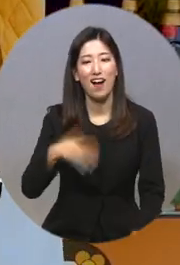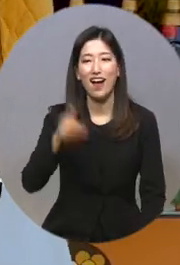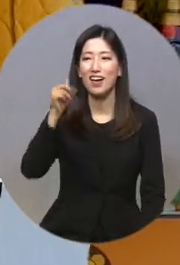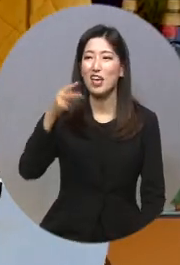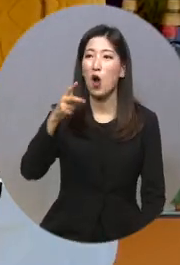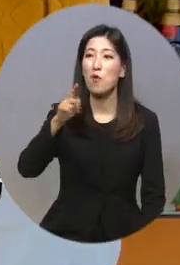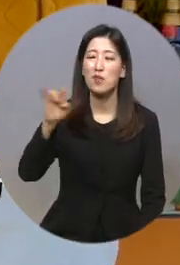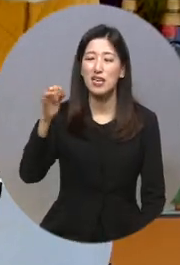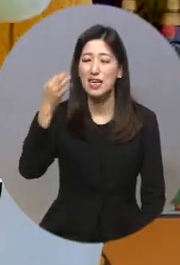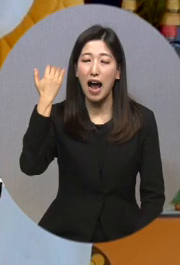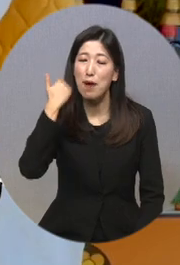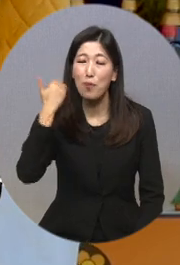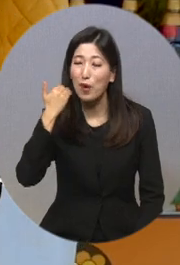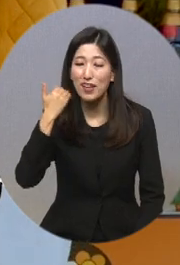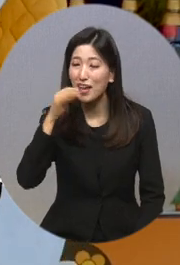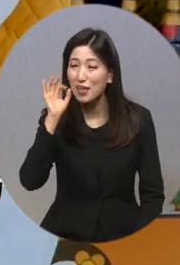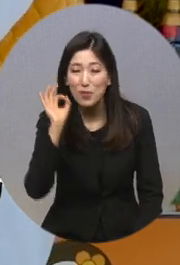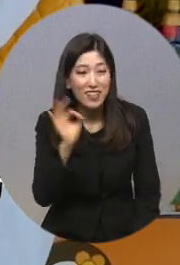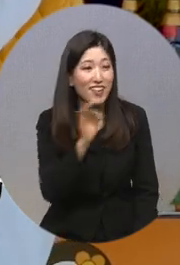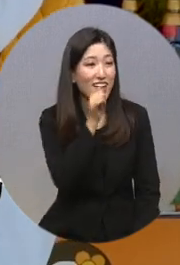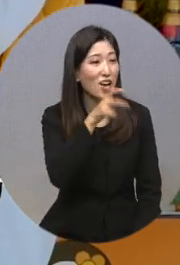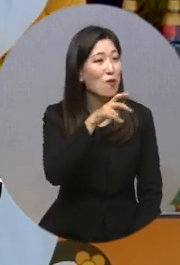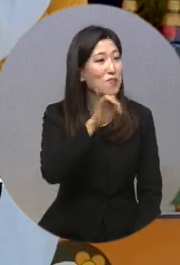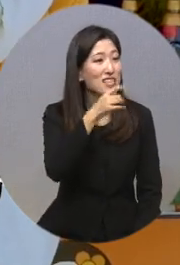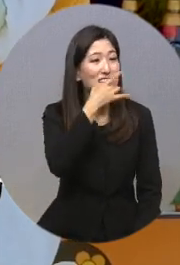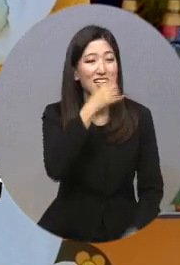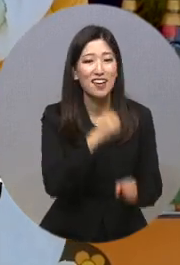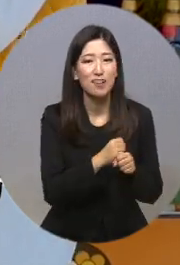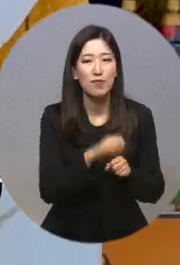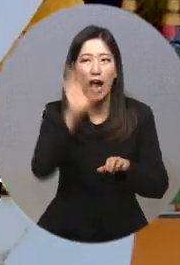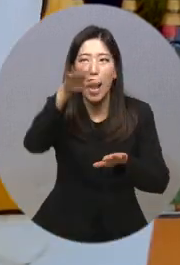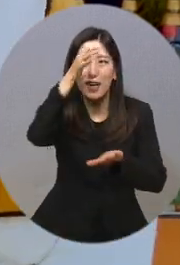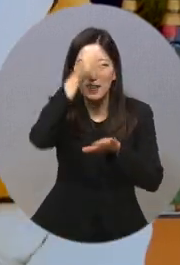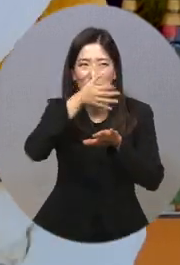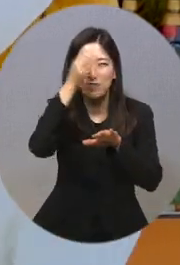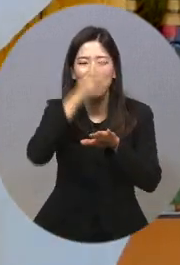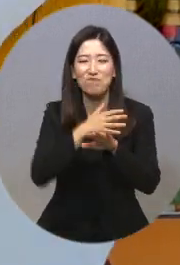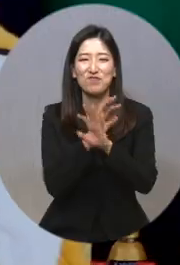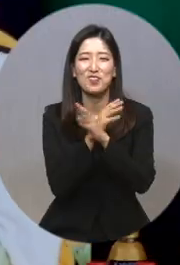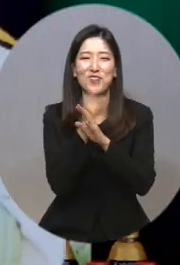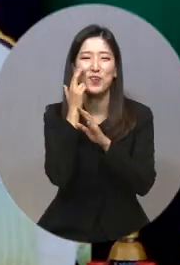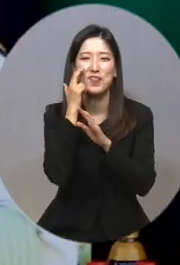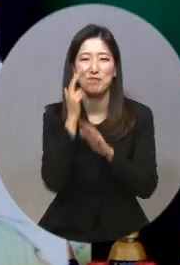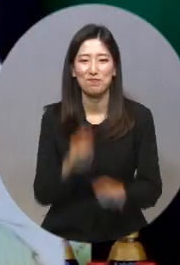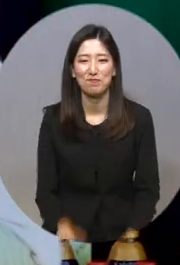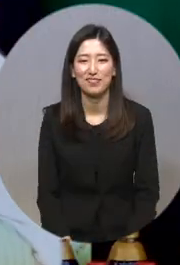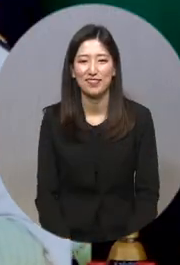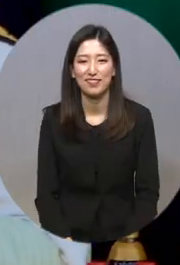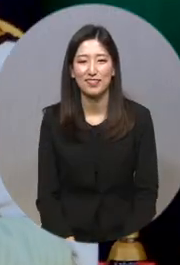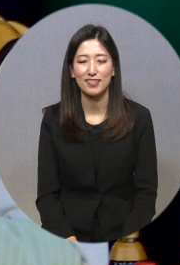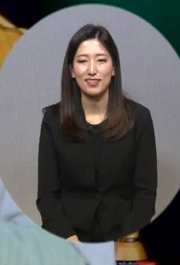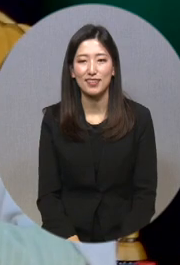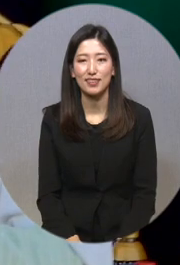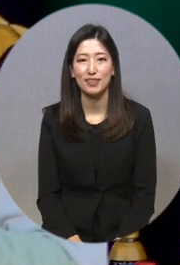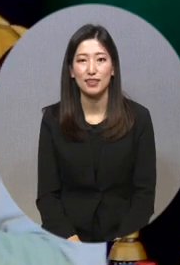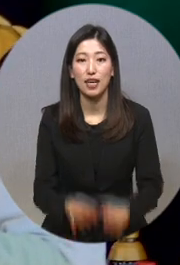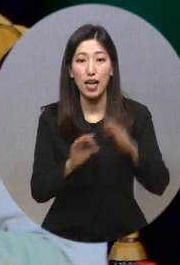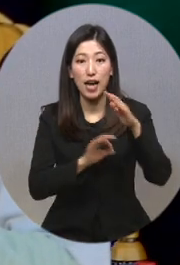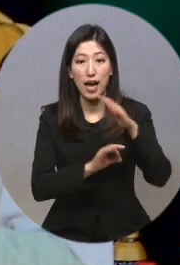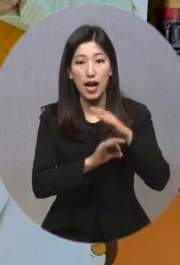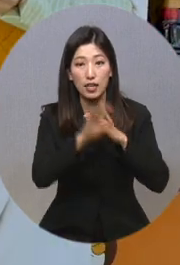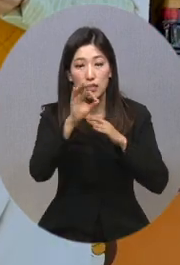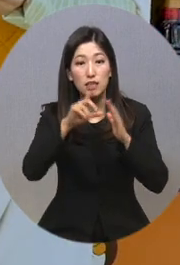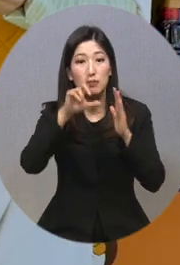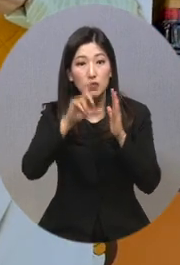잘 안 보인다 했더니. 여기! 죄송합니다, 선배님. 죄송합니다. 아, 반갑습니다. 이게 요리를 해 드시려면 아침에